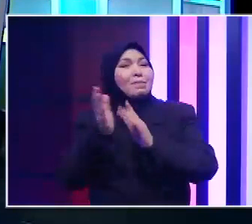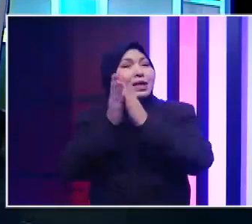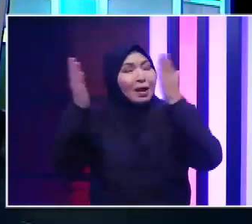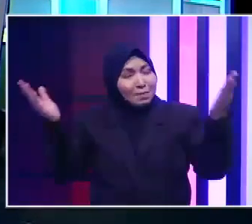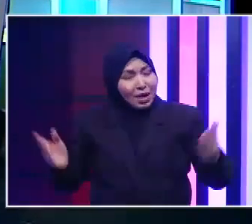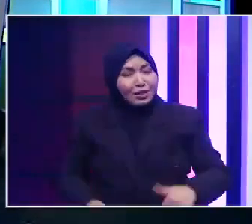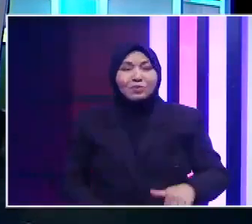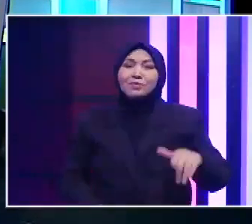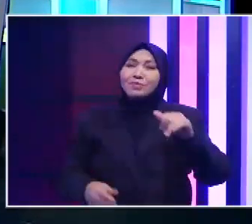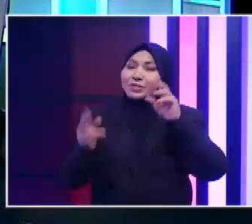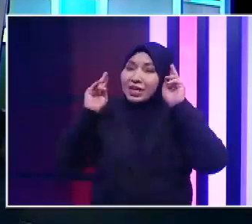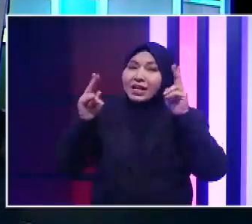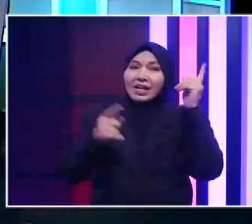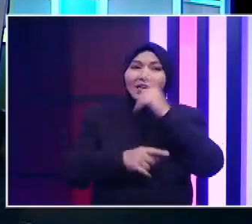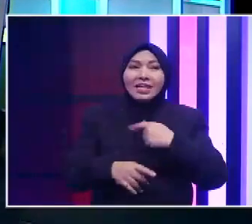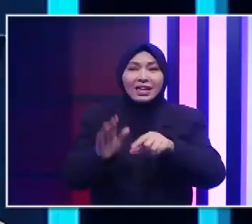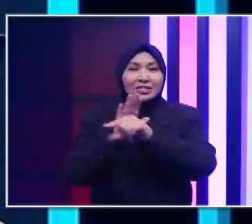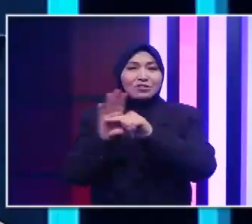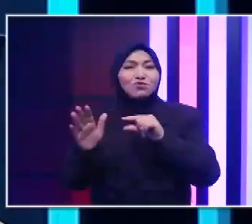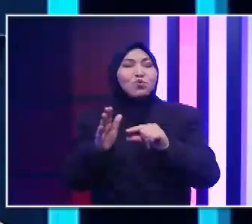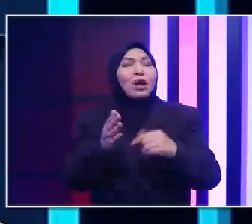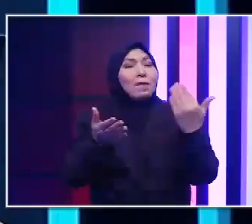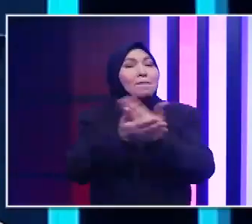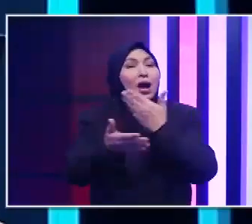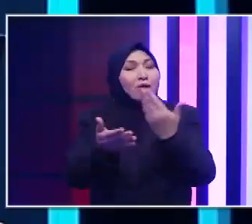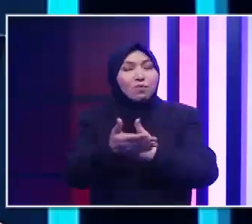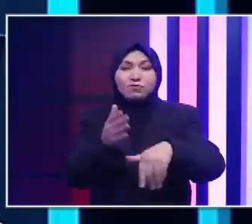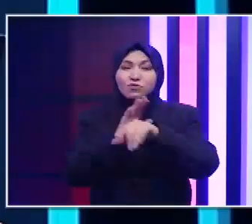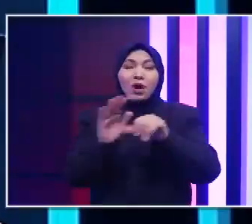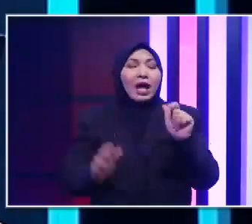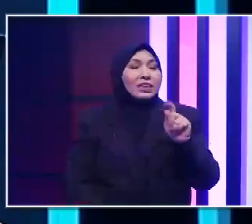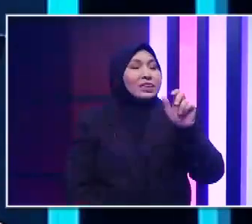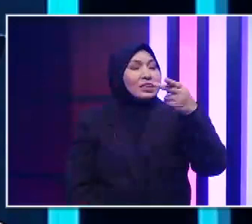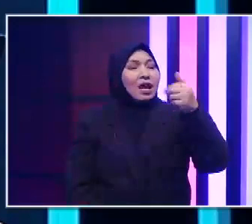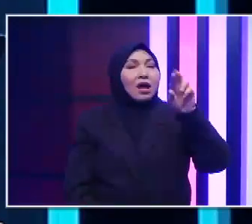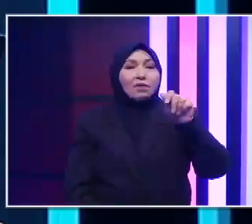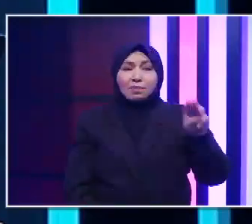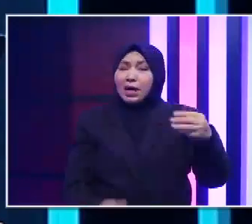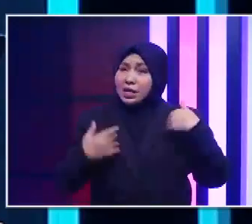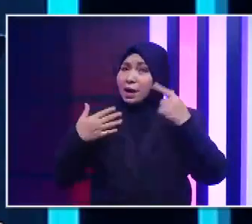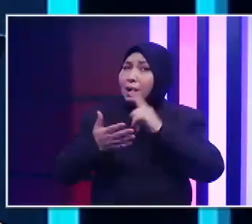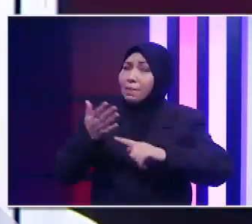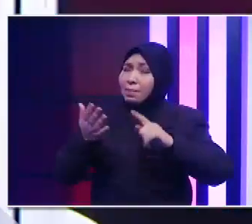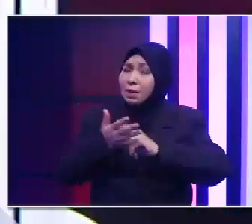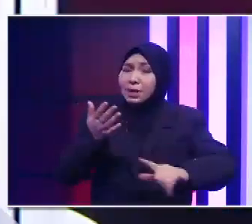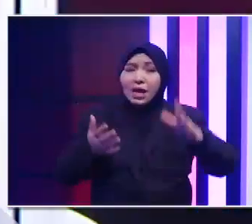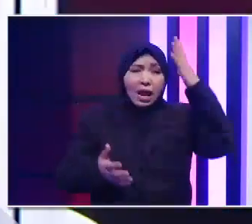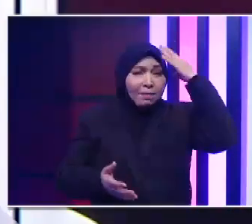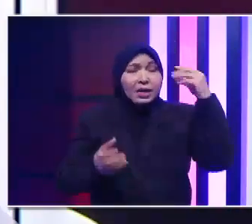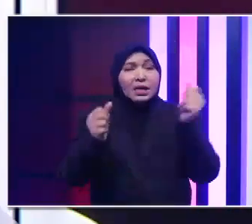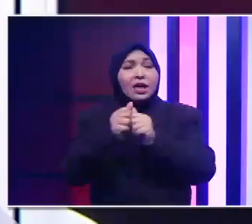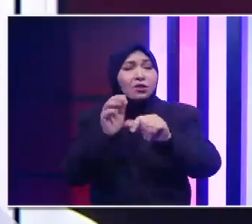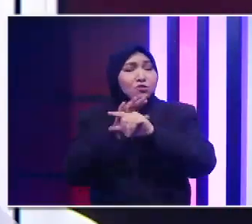Alhamdulillah hari ini kita surah baru ya Saya butuh surah at-tahrim Ustad apa pengalaman ketetang surat at-tahrim